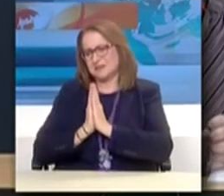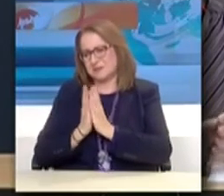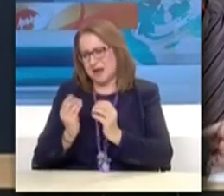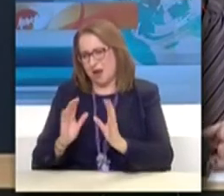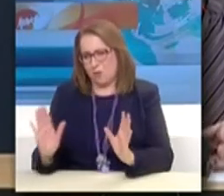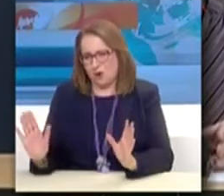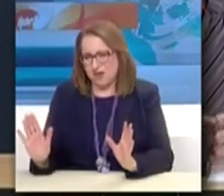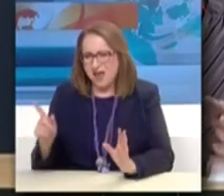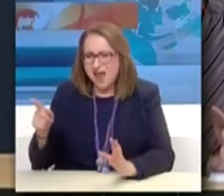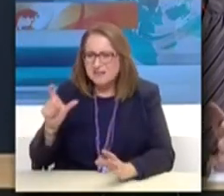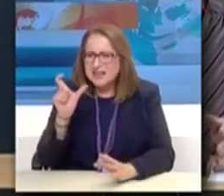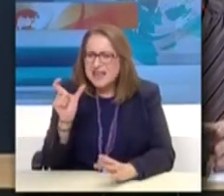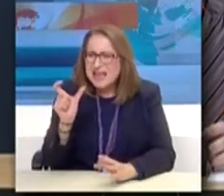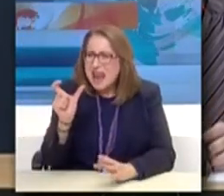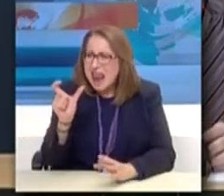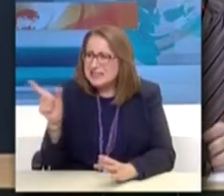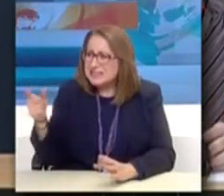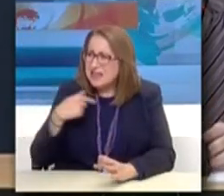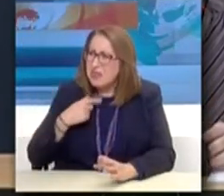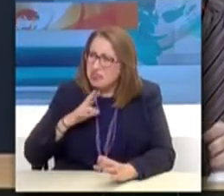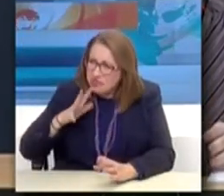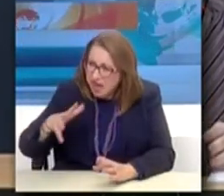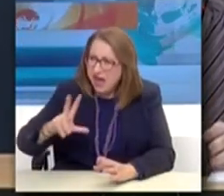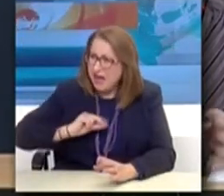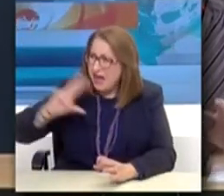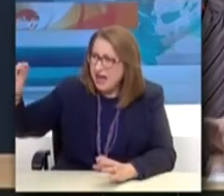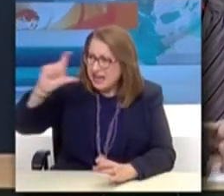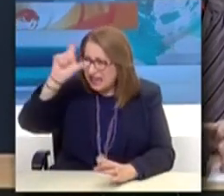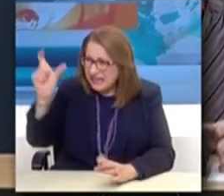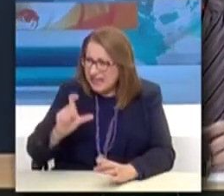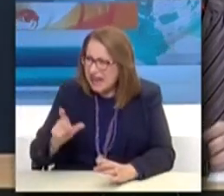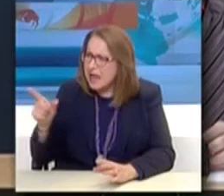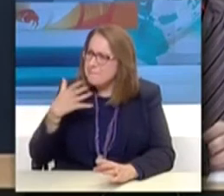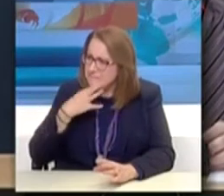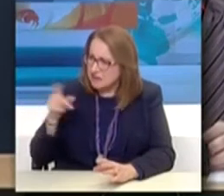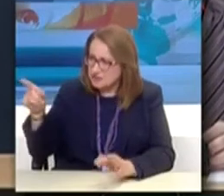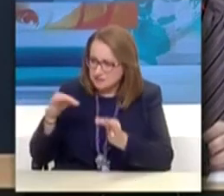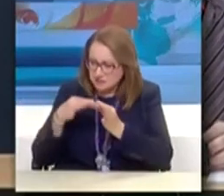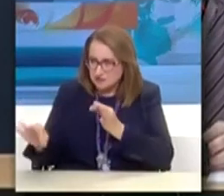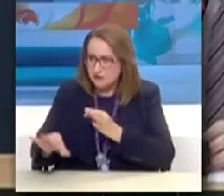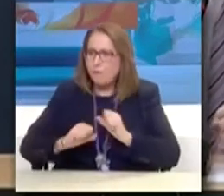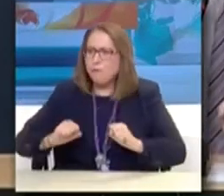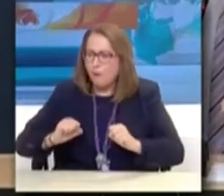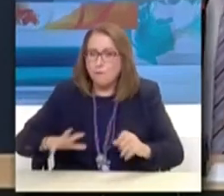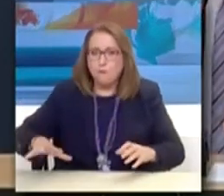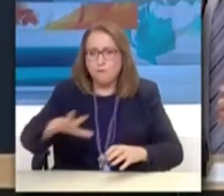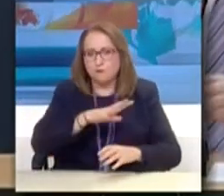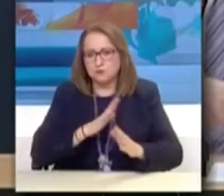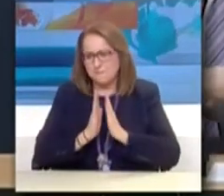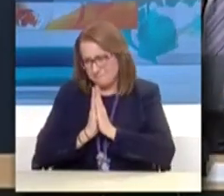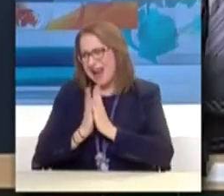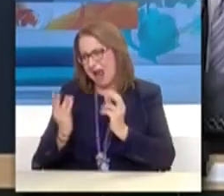ότι μπορεί να γίνουμε Ιταλία σπήρει τον πανικό. Δεν το είπα. Θέλω να... ήμουν ασαφής, νομίζω, στο μήνυμά μου. Σας παρακαλώ.